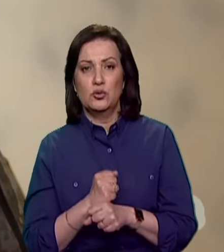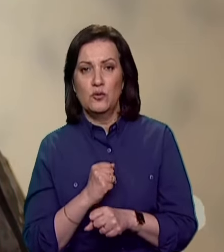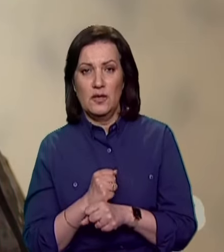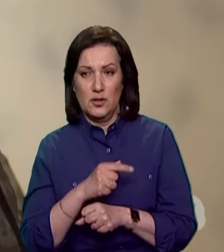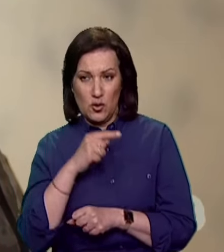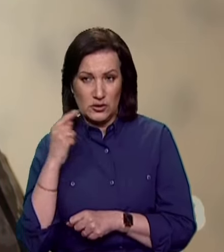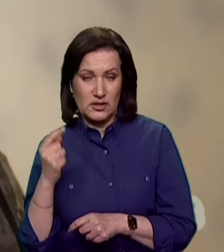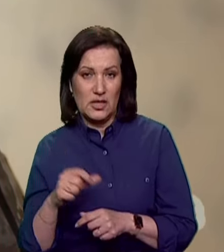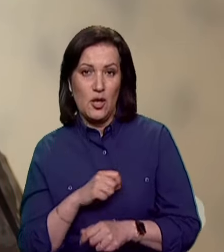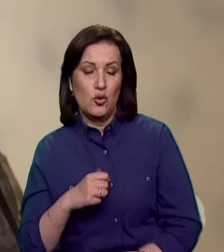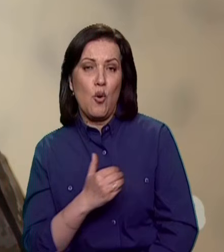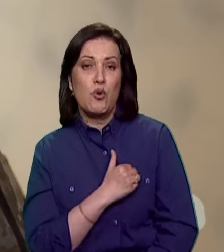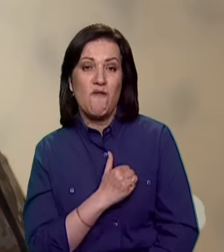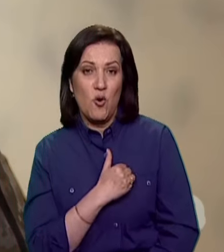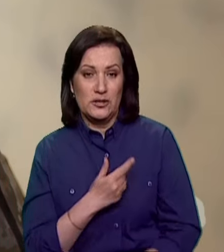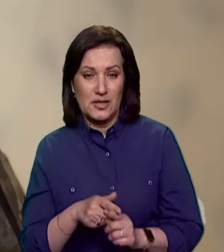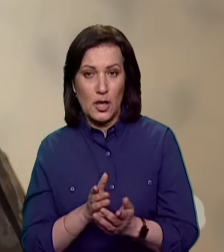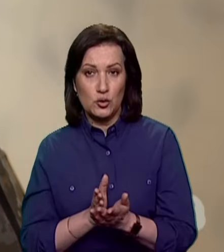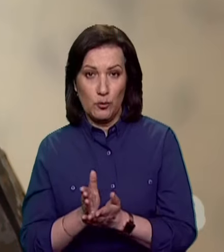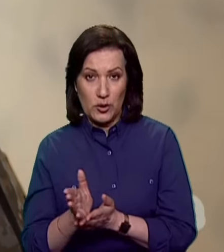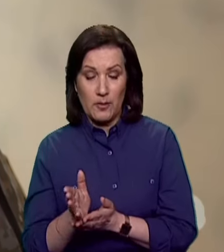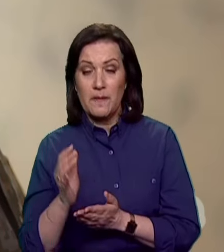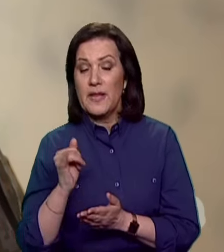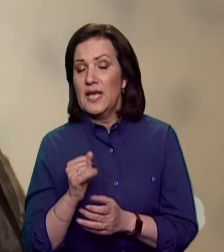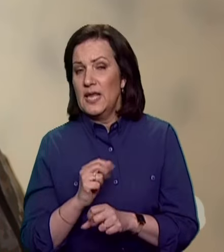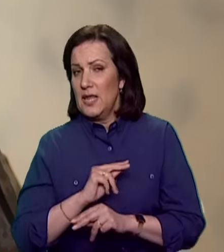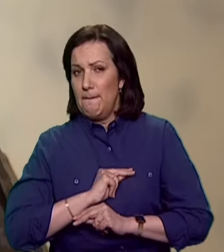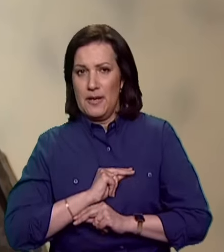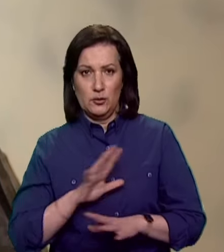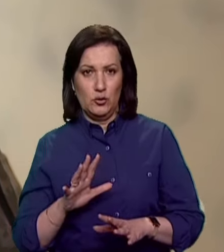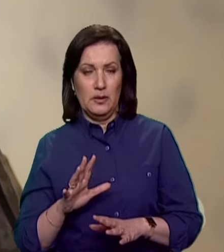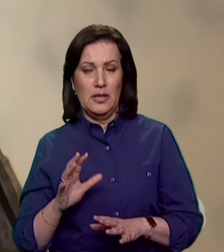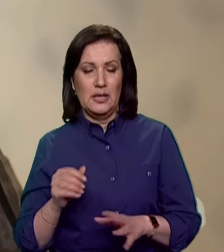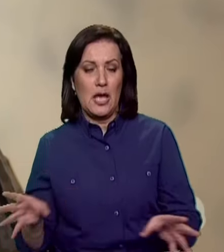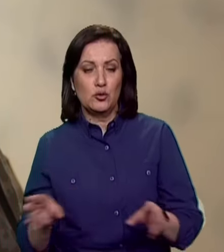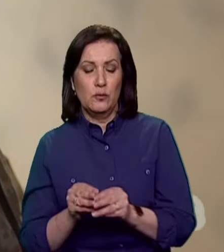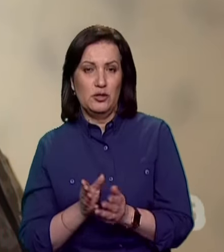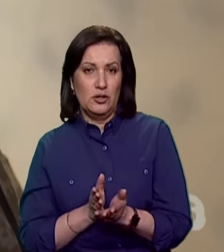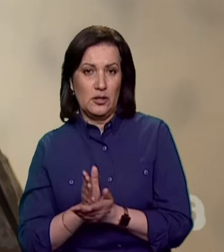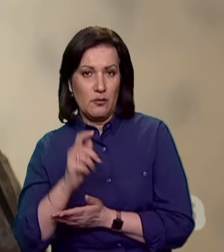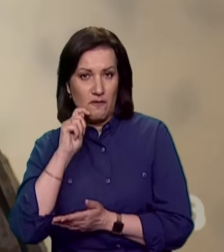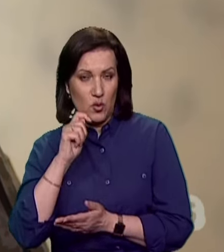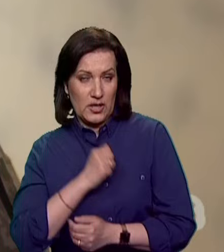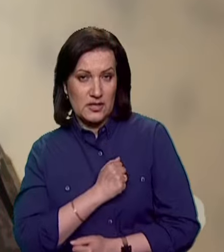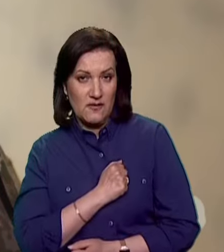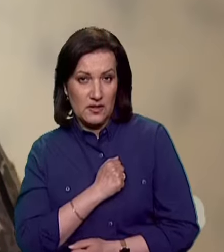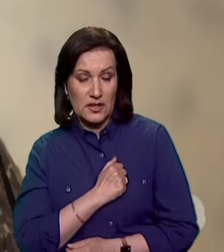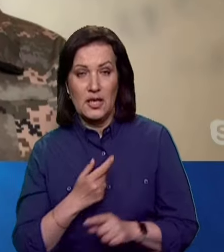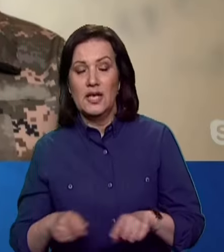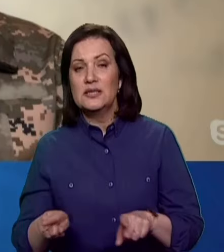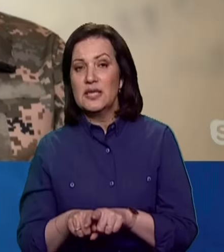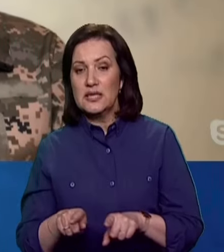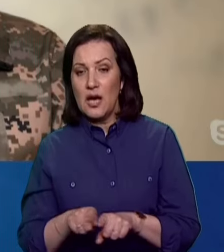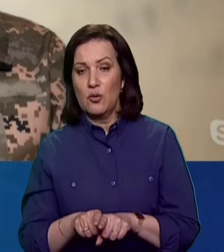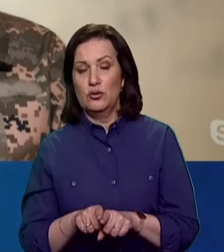проти російських добровольців, скажімо, на цьому напрямку, і не працюватиме на суміжних напрямках по українських військах. Це